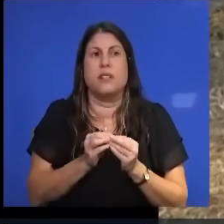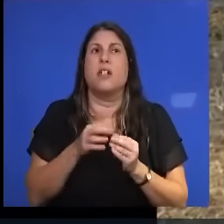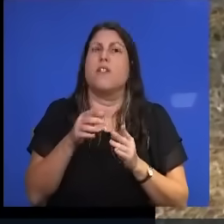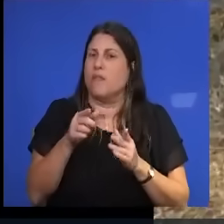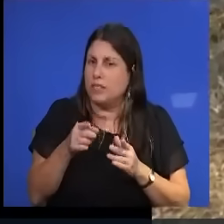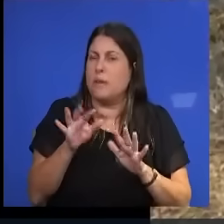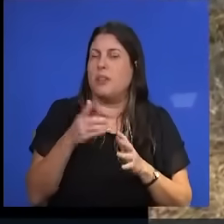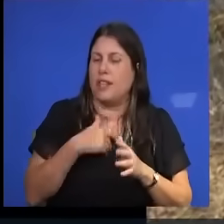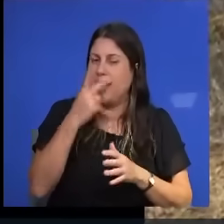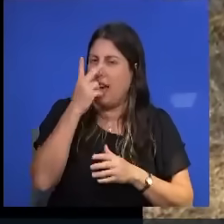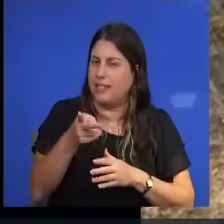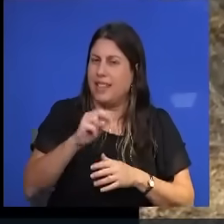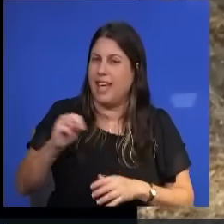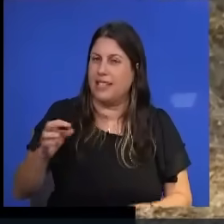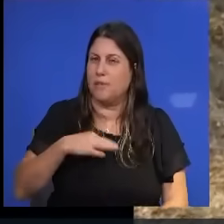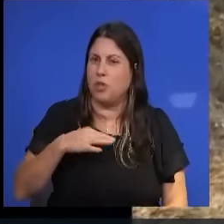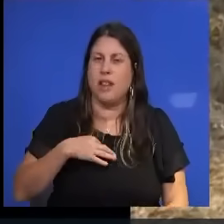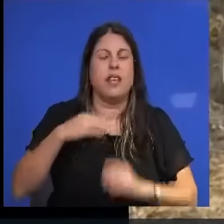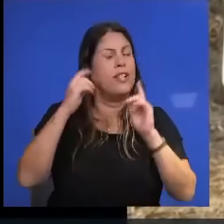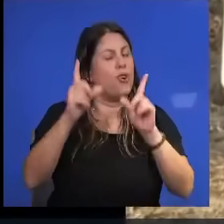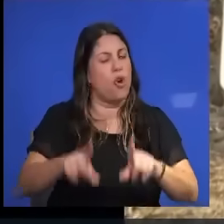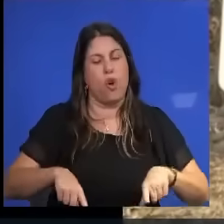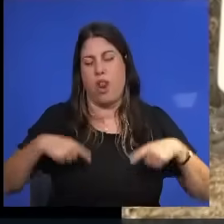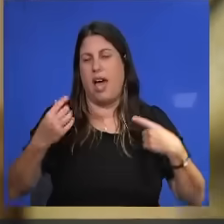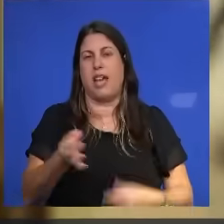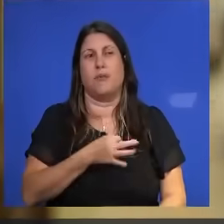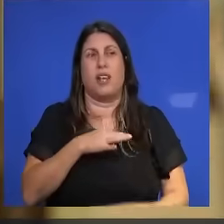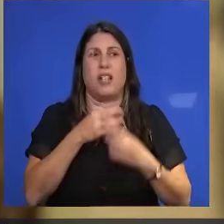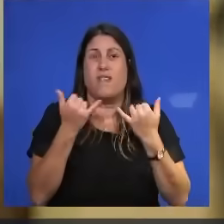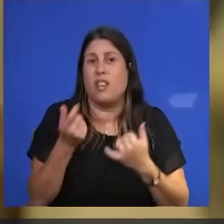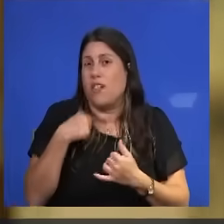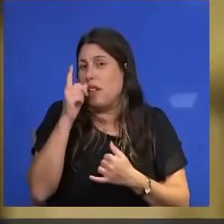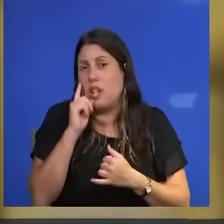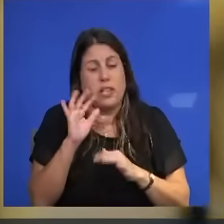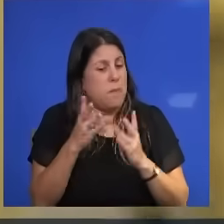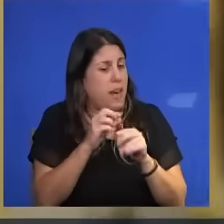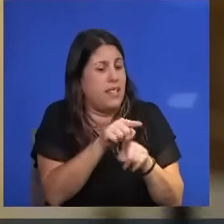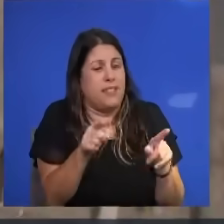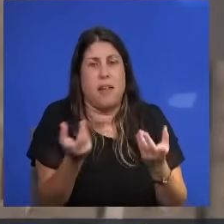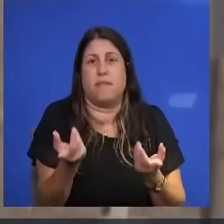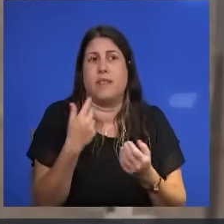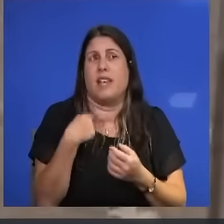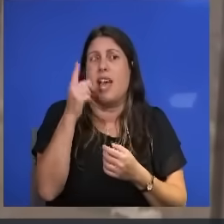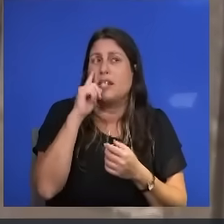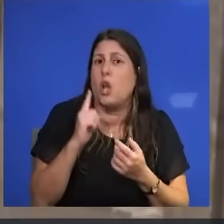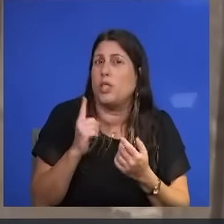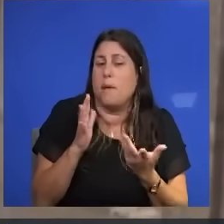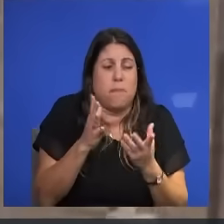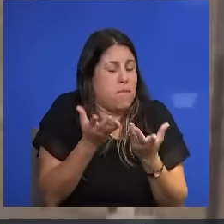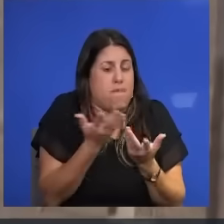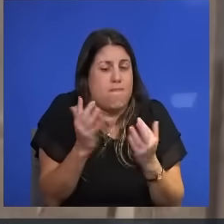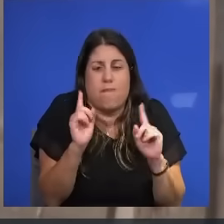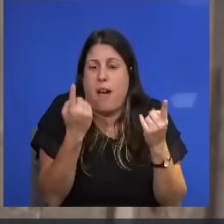שלי כל חיי. ועכשיו אני לא יודע מה איתם. אני לא יודע מה איתם.